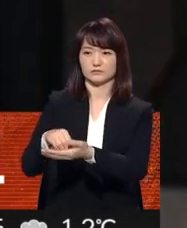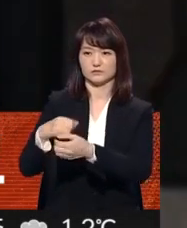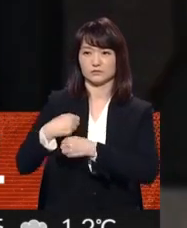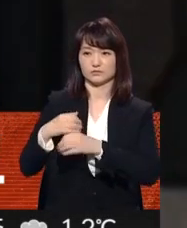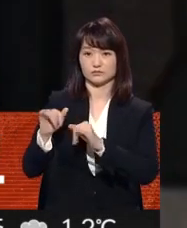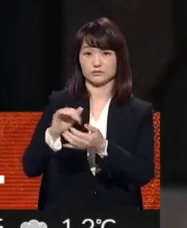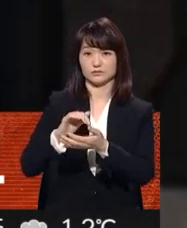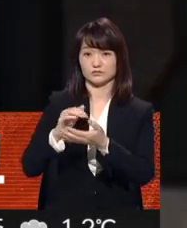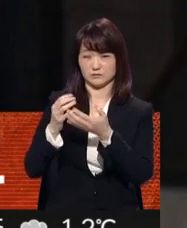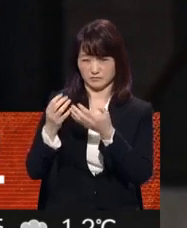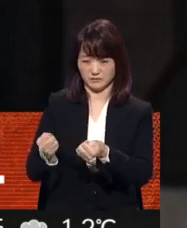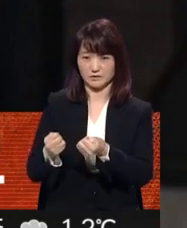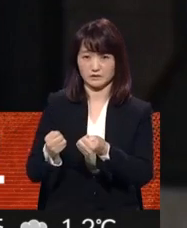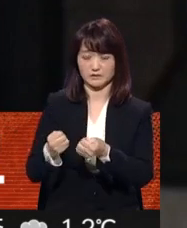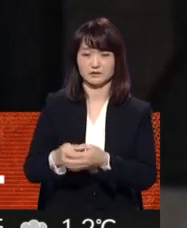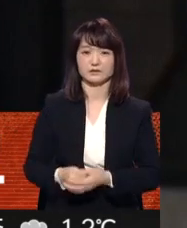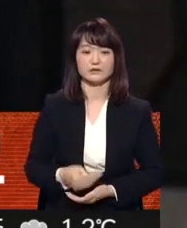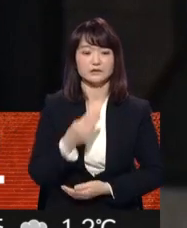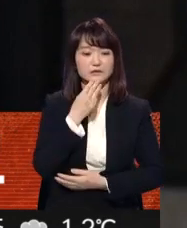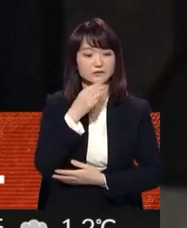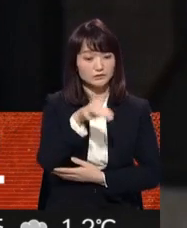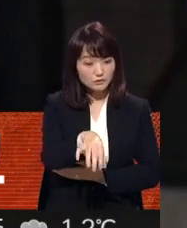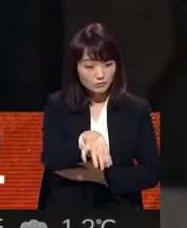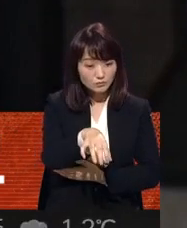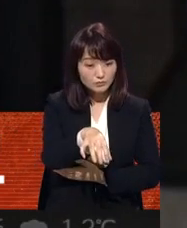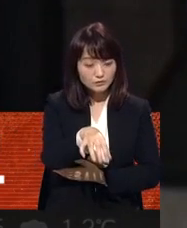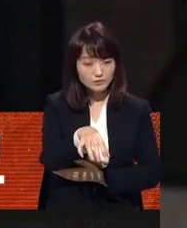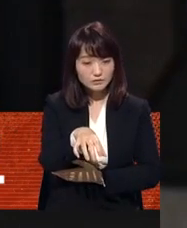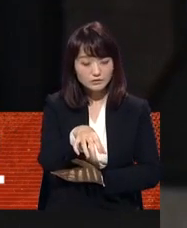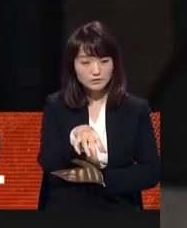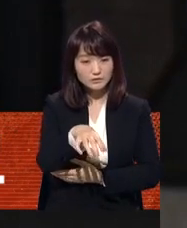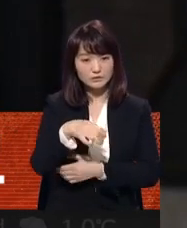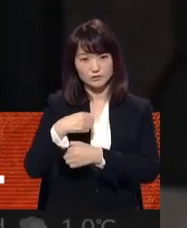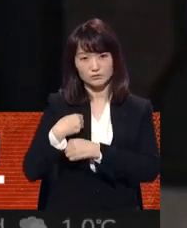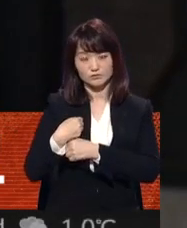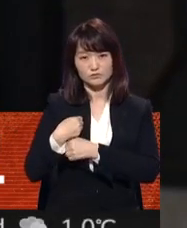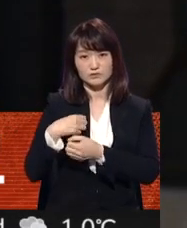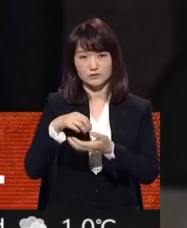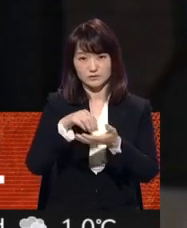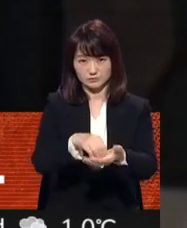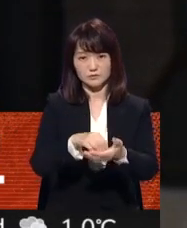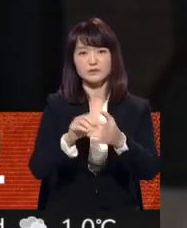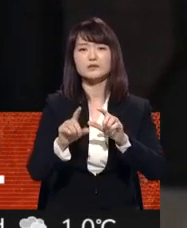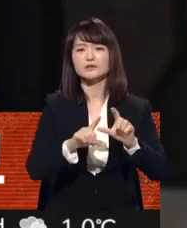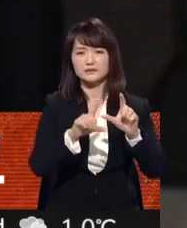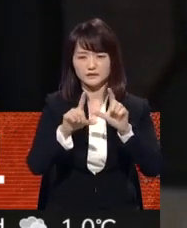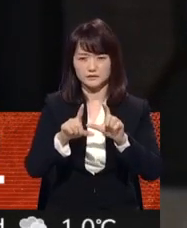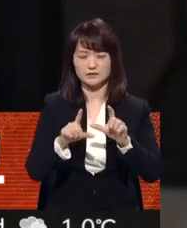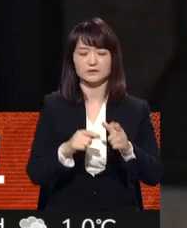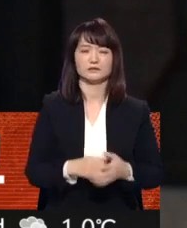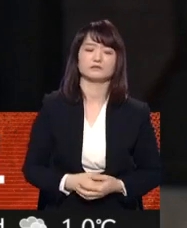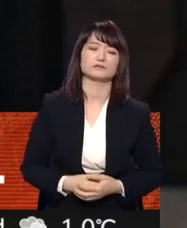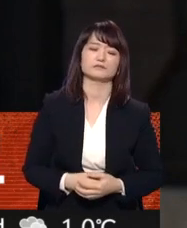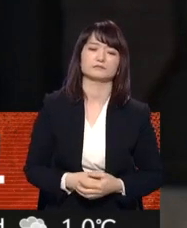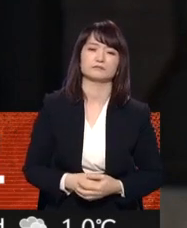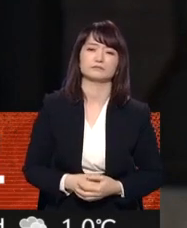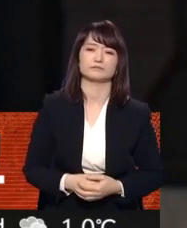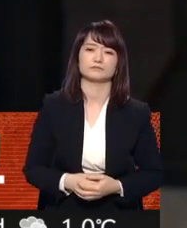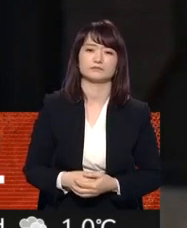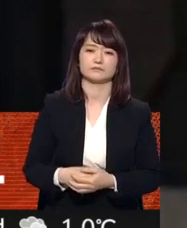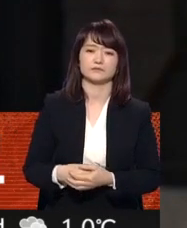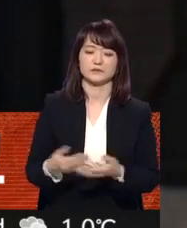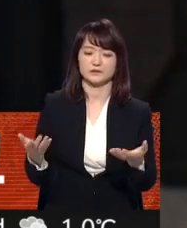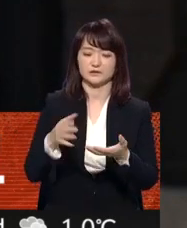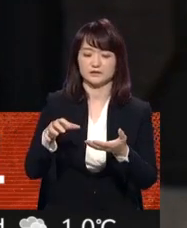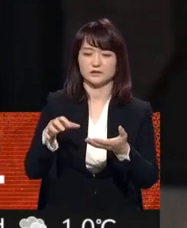병사들이 많은데 서울 한복판에서 군생활하면서 이런 식으로 했다라고 하는 거죠 그래서 결국은 이제 뭐 근무지